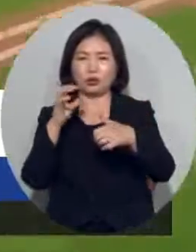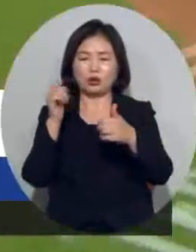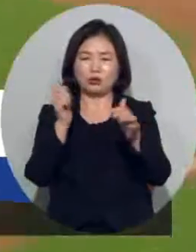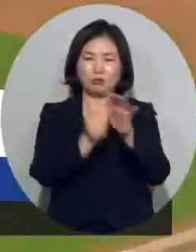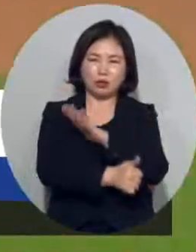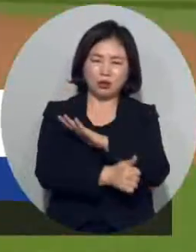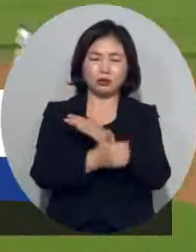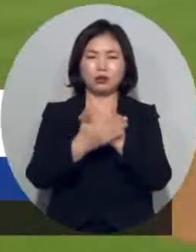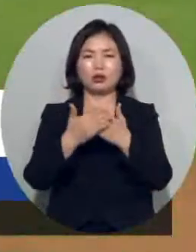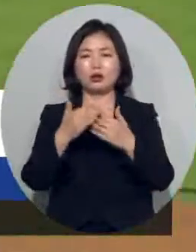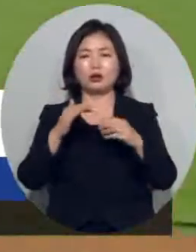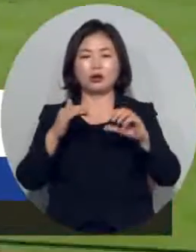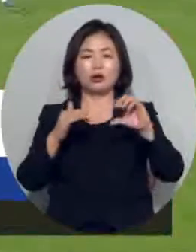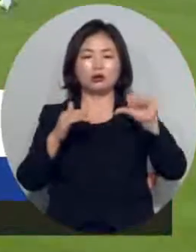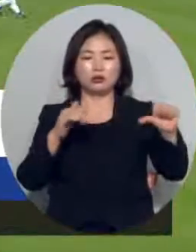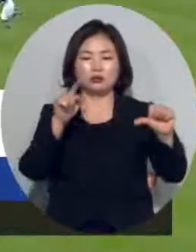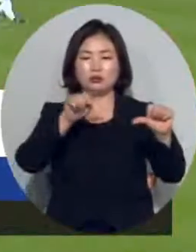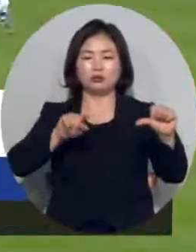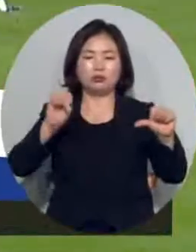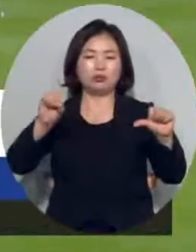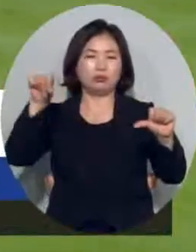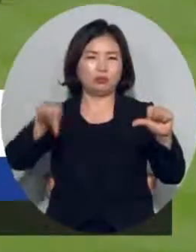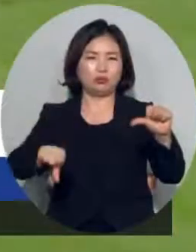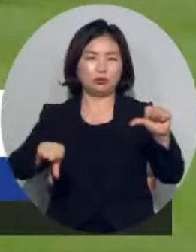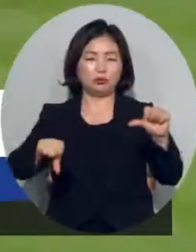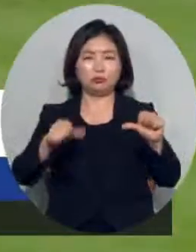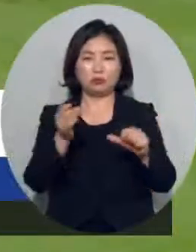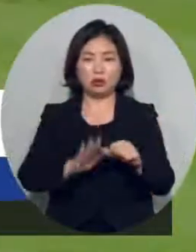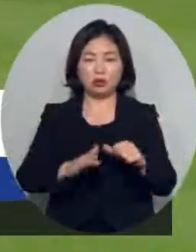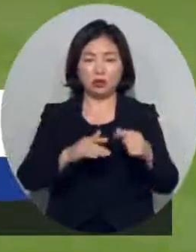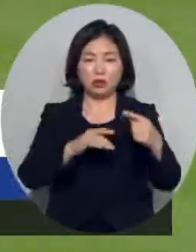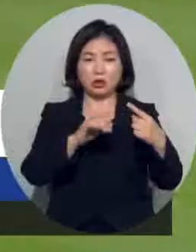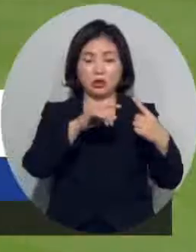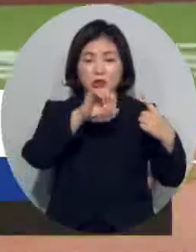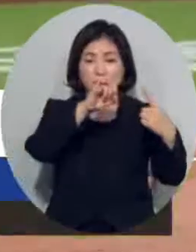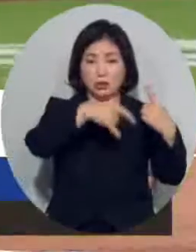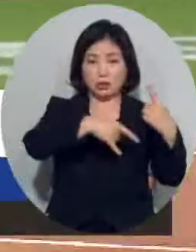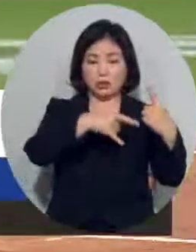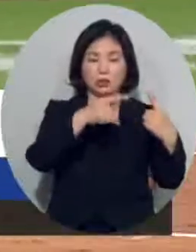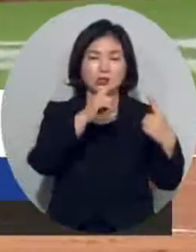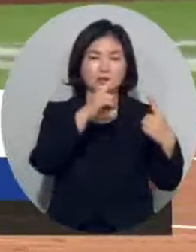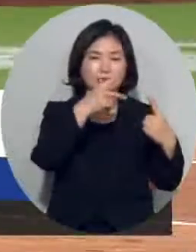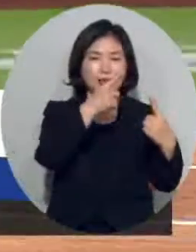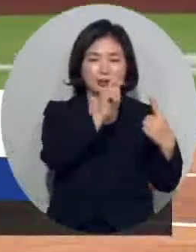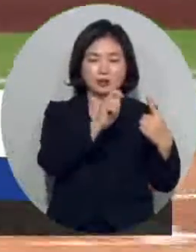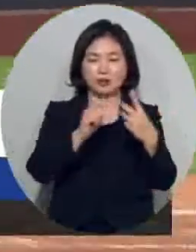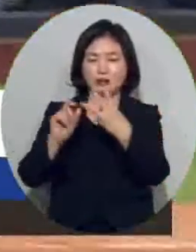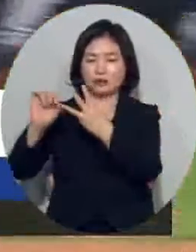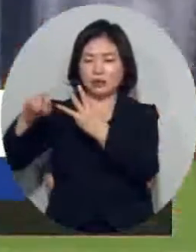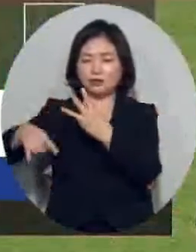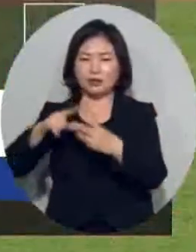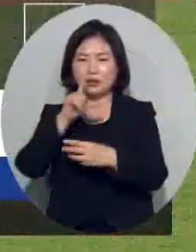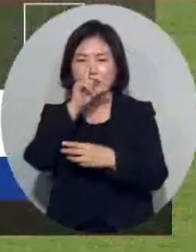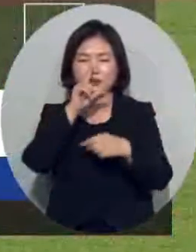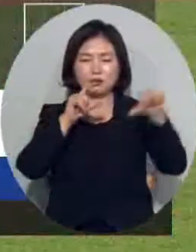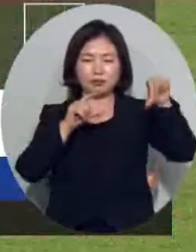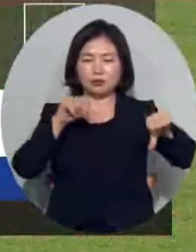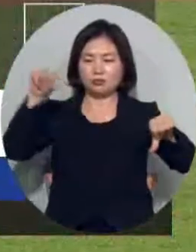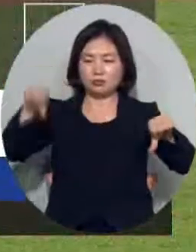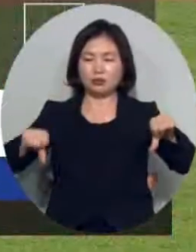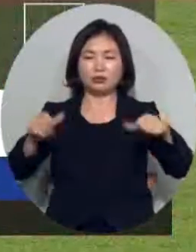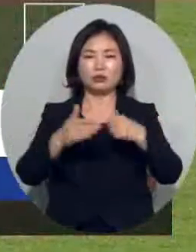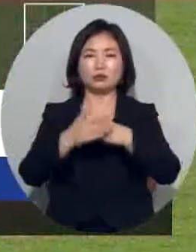못하고 0-5로 경기를 내줬습니다. 하지만 선두권 경쟁팀 1위 KT와 3위 LG도 모두